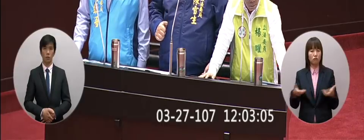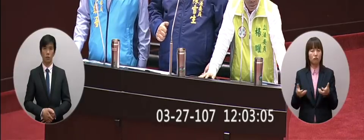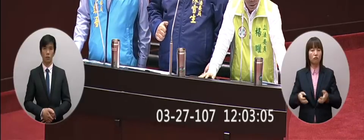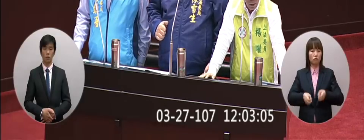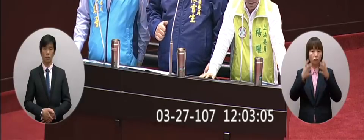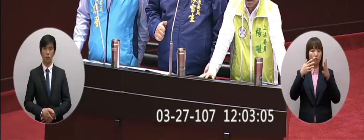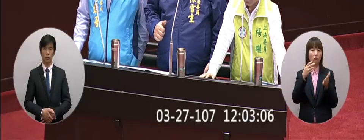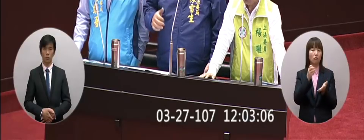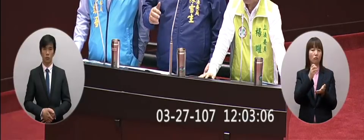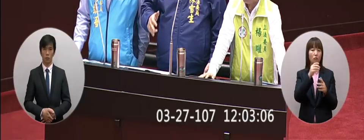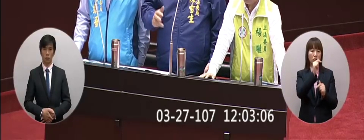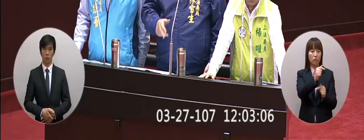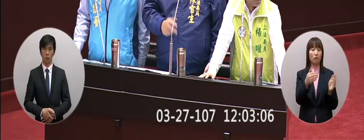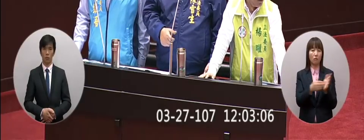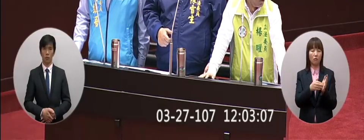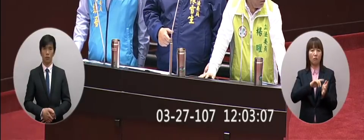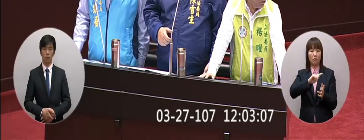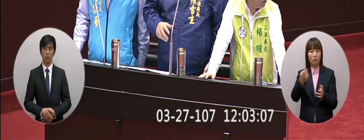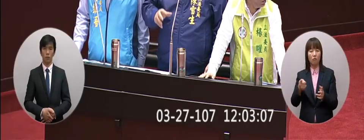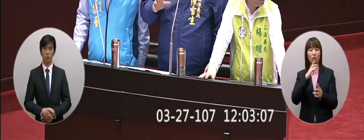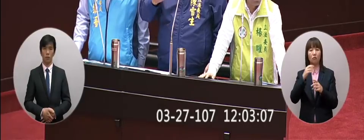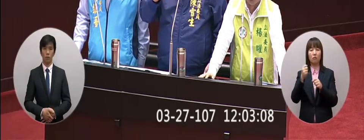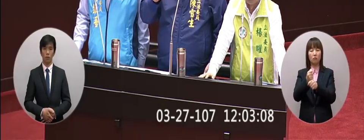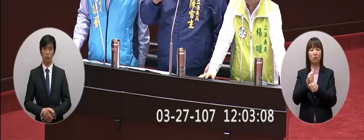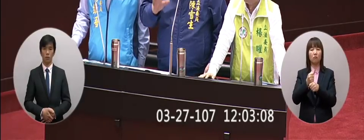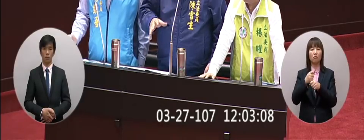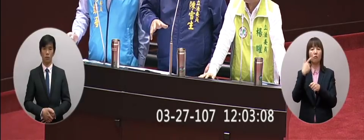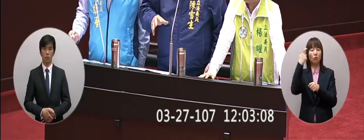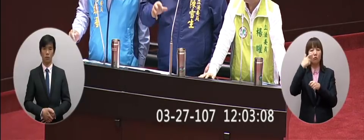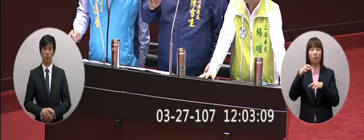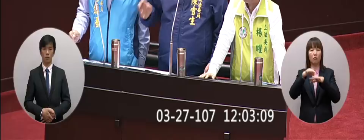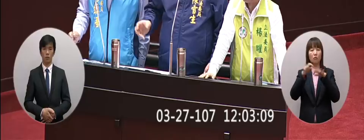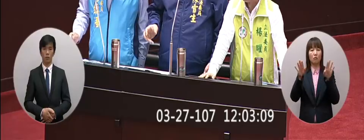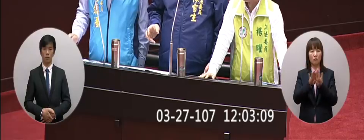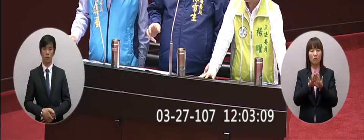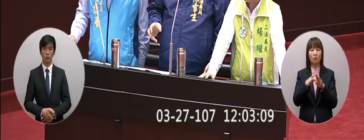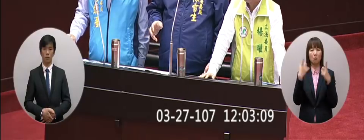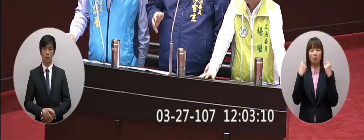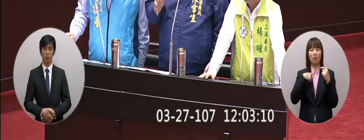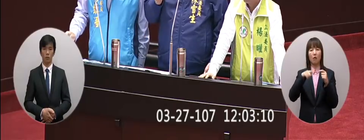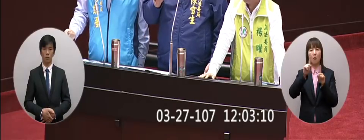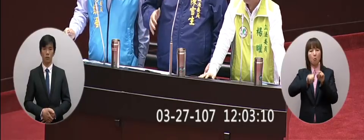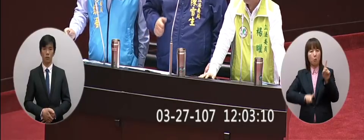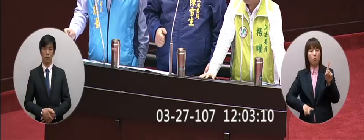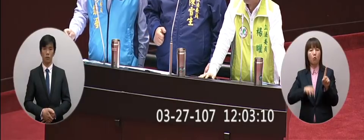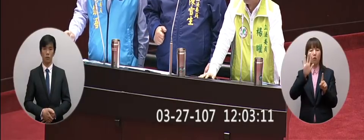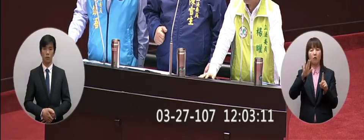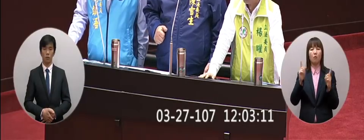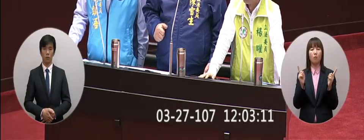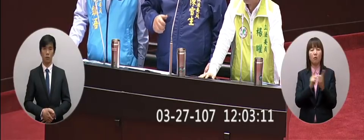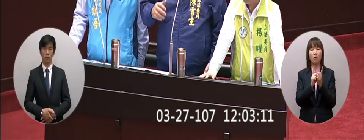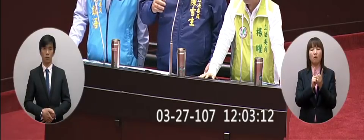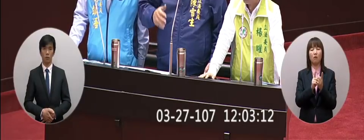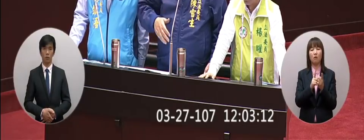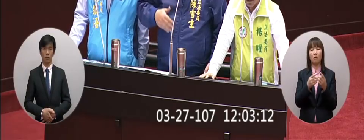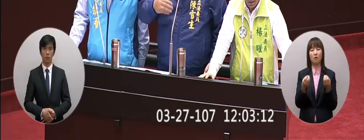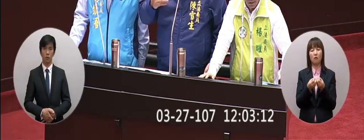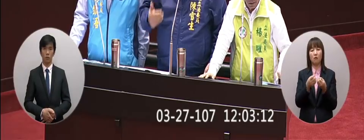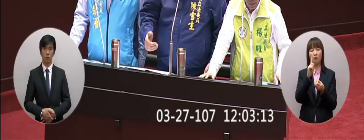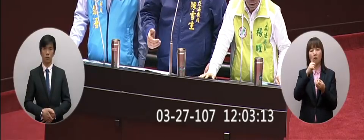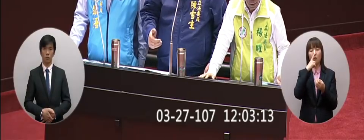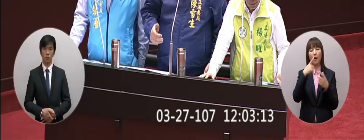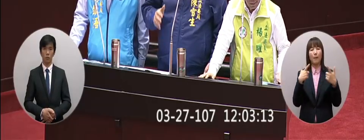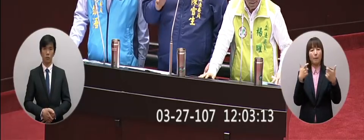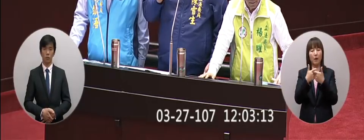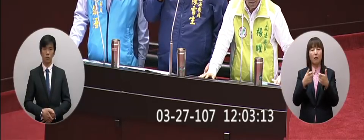备了。好，现在金门、马祖、澎湖，我们有一些建设本来就落后很多。那现在碰到一个问题呢，我们要缴一